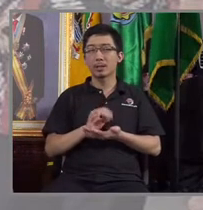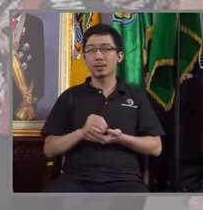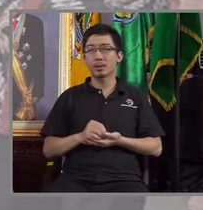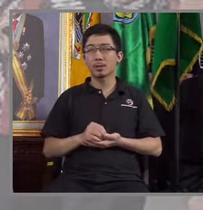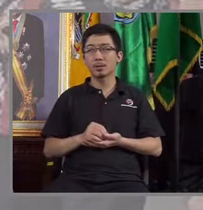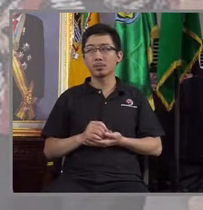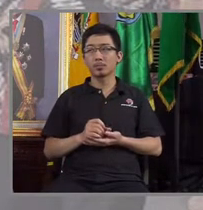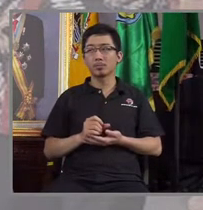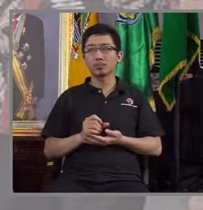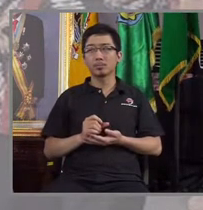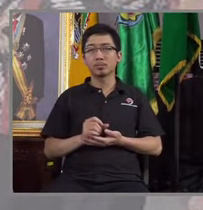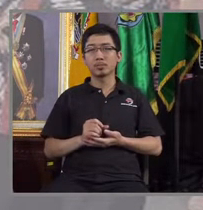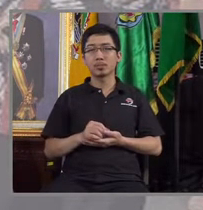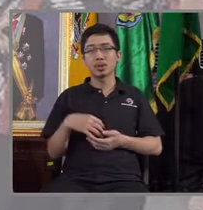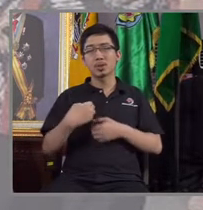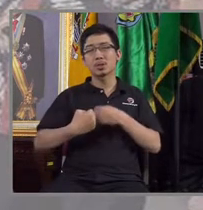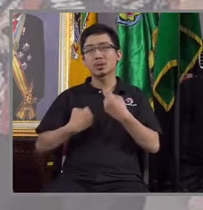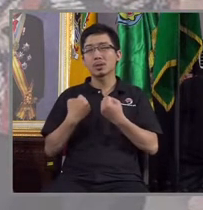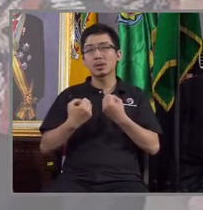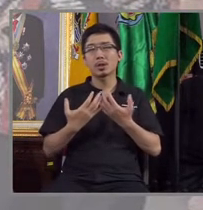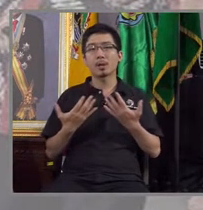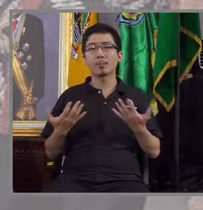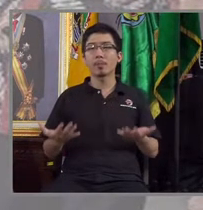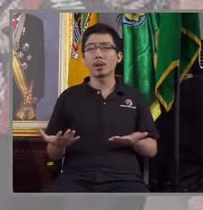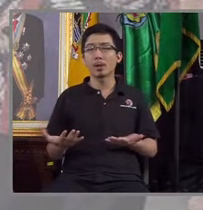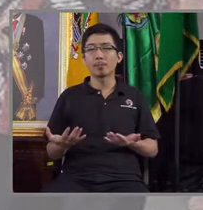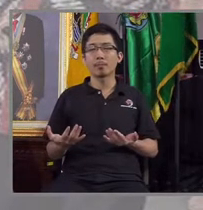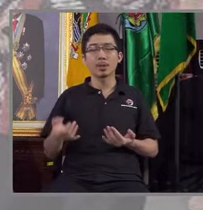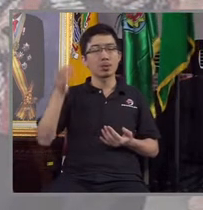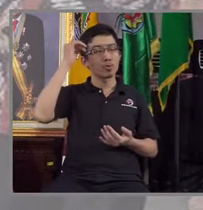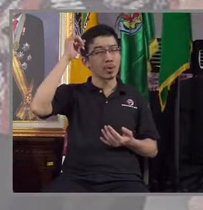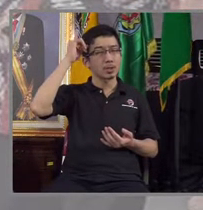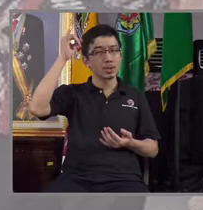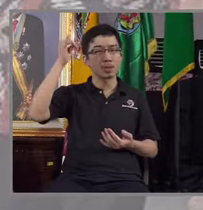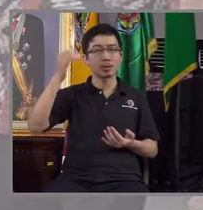upaya yang dilakukan dengan mengembangkan berbagai inovasi